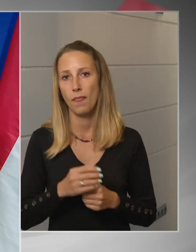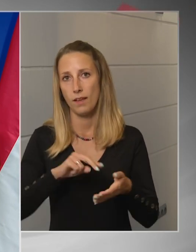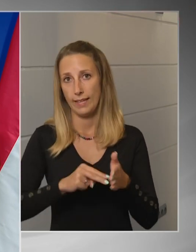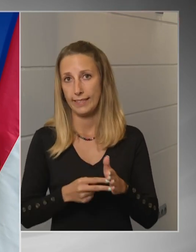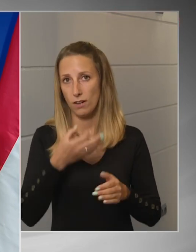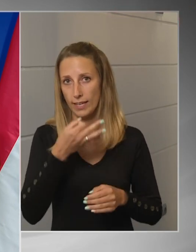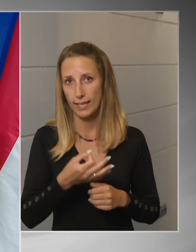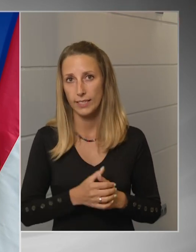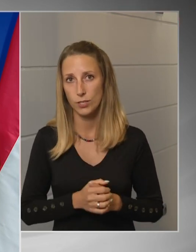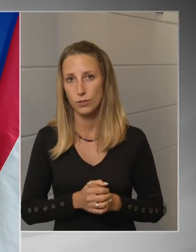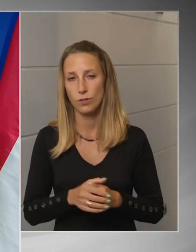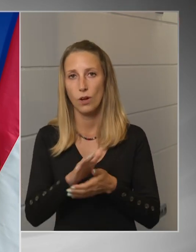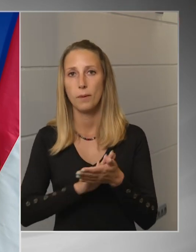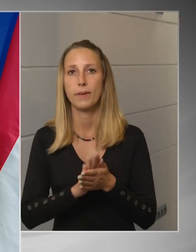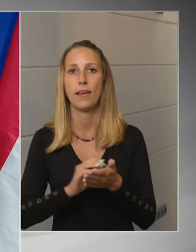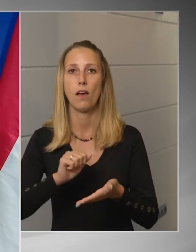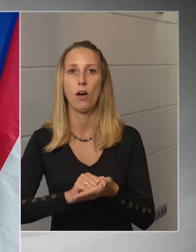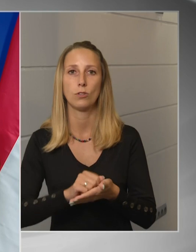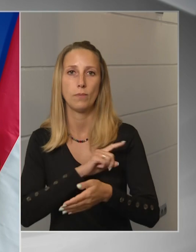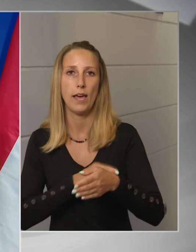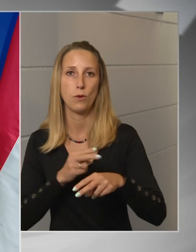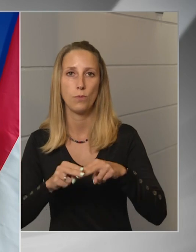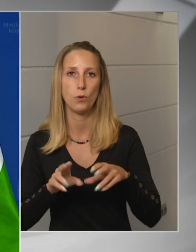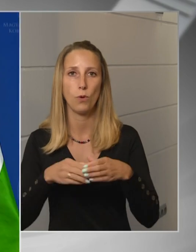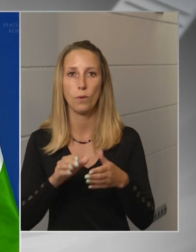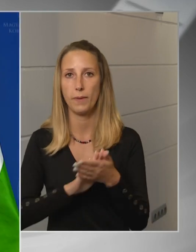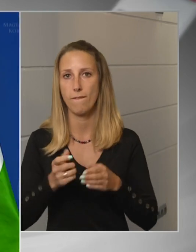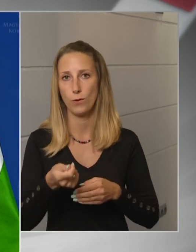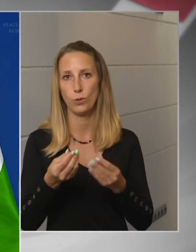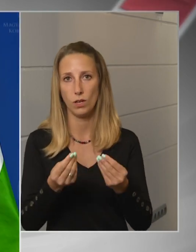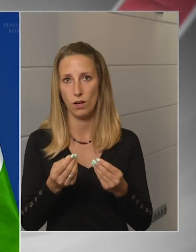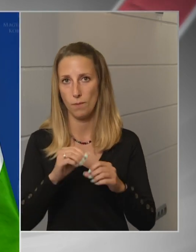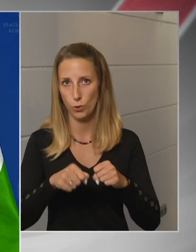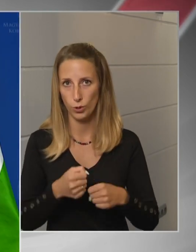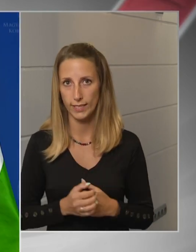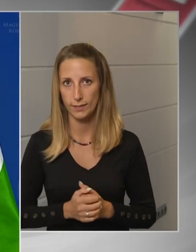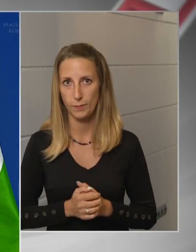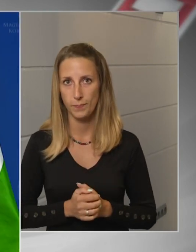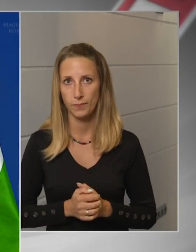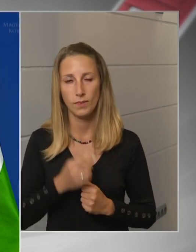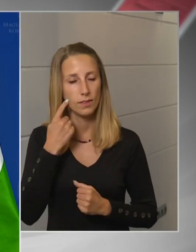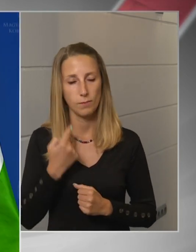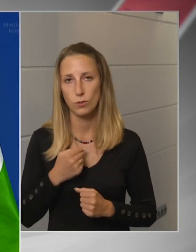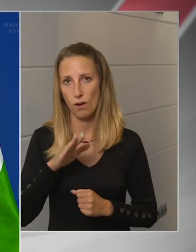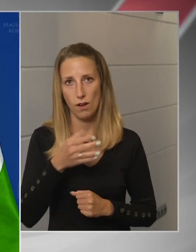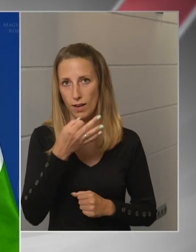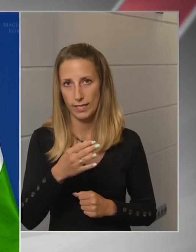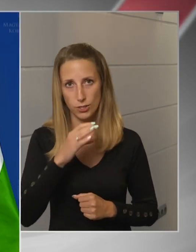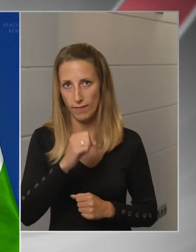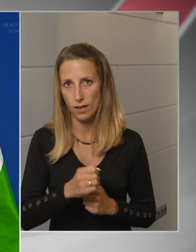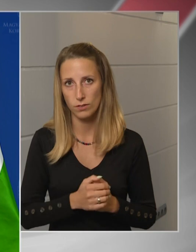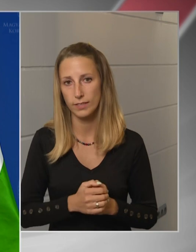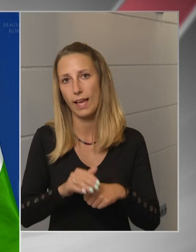technikai kérdés, hogy milyen atomerőmű blokk, milyen fűtőanyaggal működik. Nem tudok arra a kérdésre,